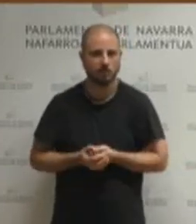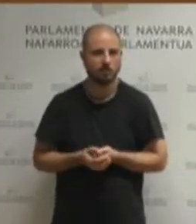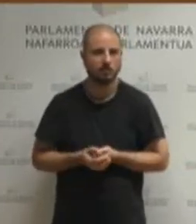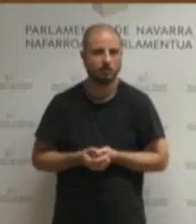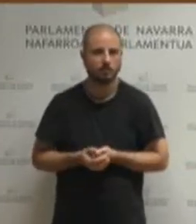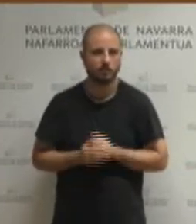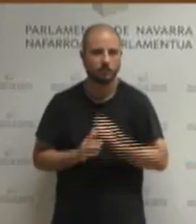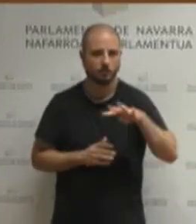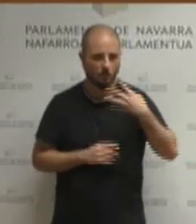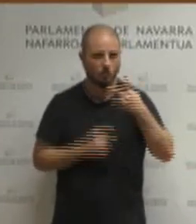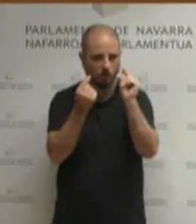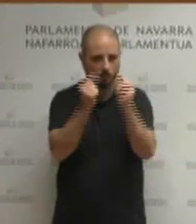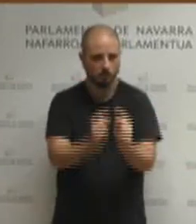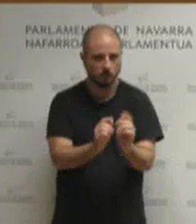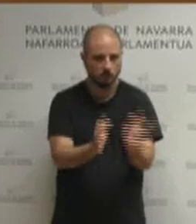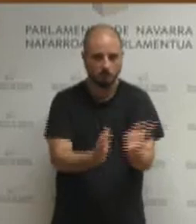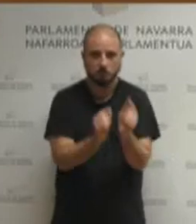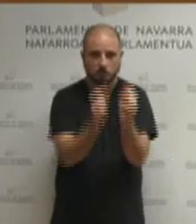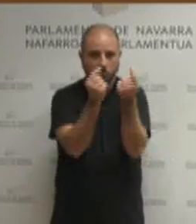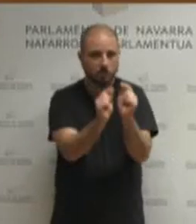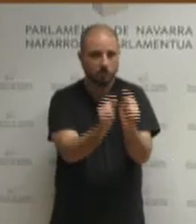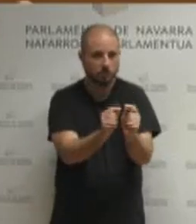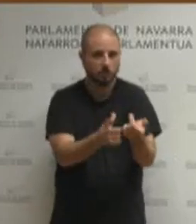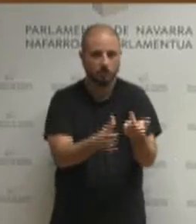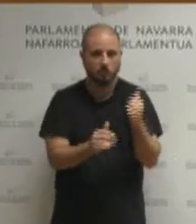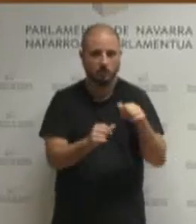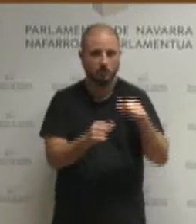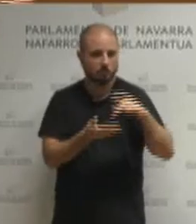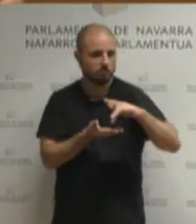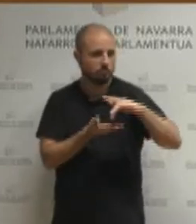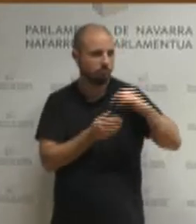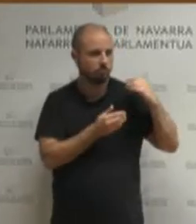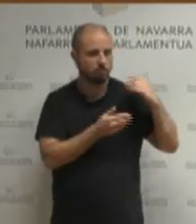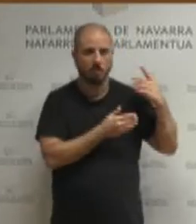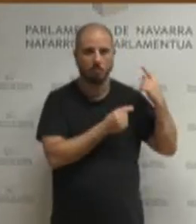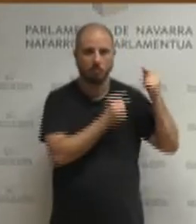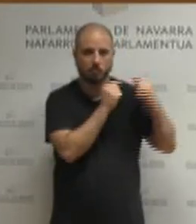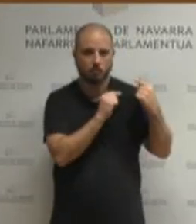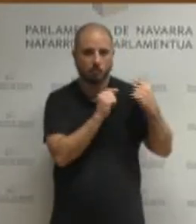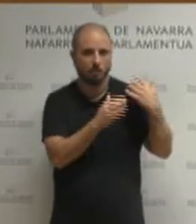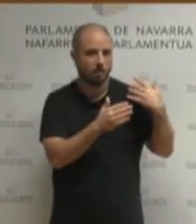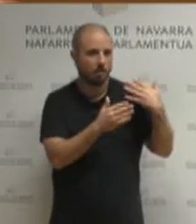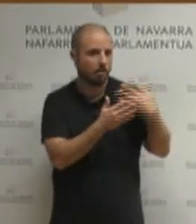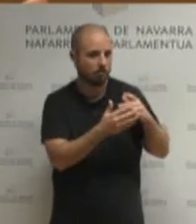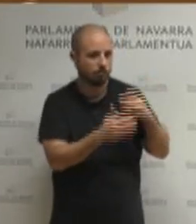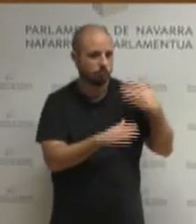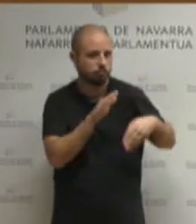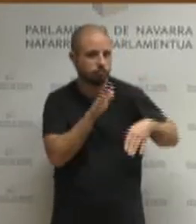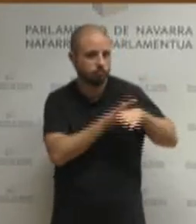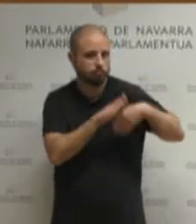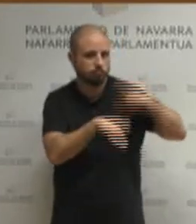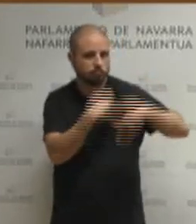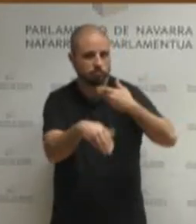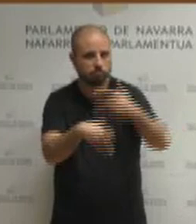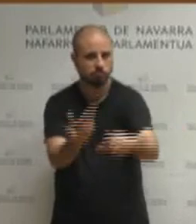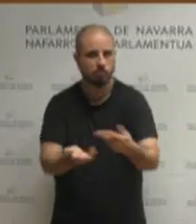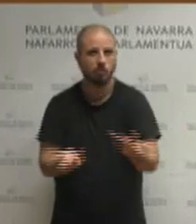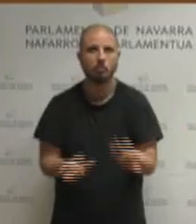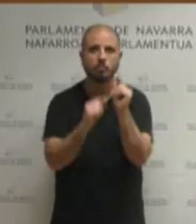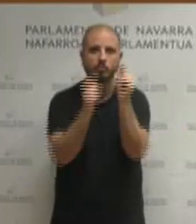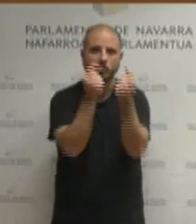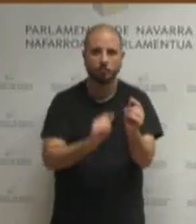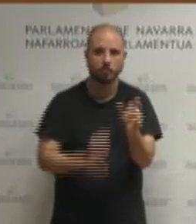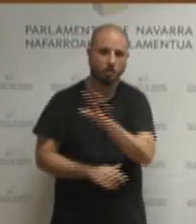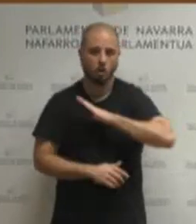urtetako hildoari jarritzen diote neurri batean esan daiteke kontingentzia aurrekontuak direla unean uneko beharrei